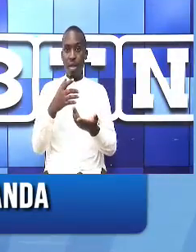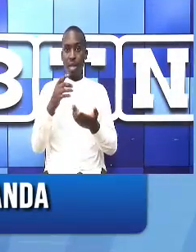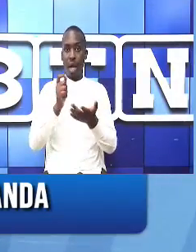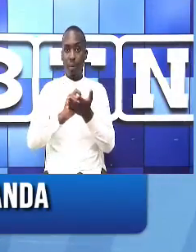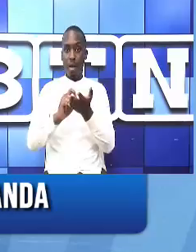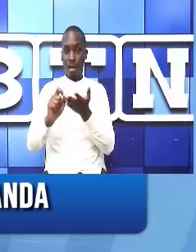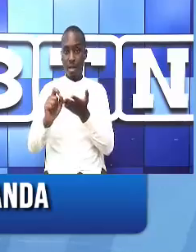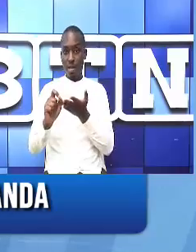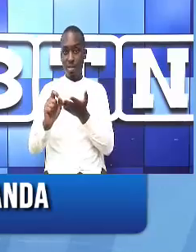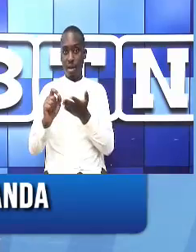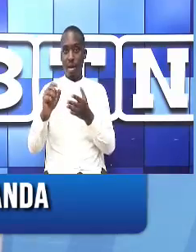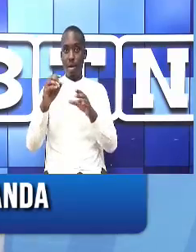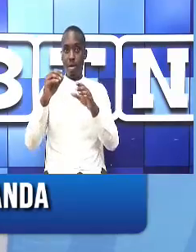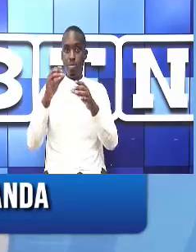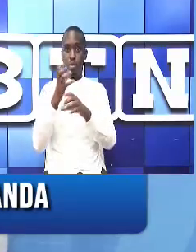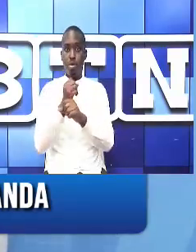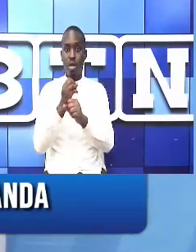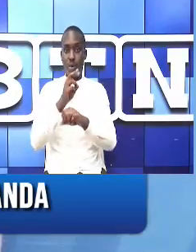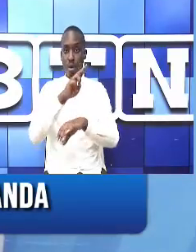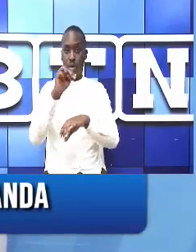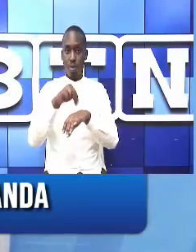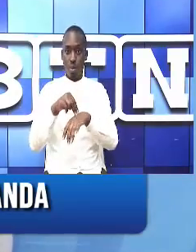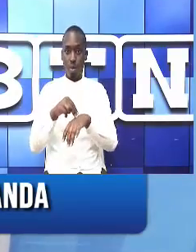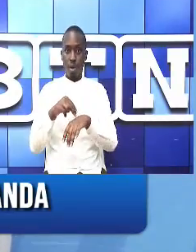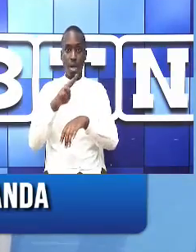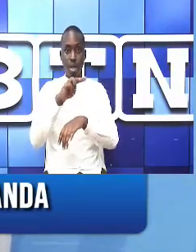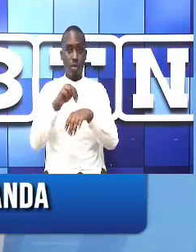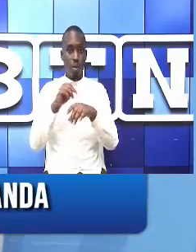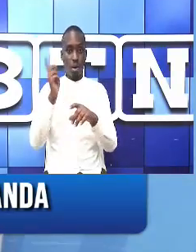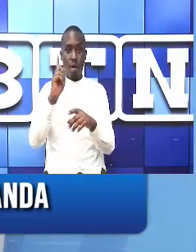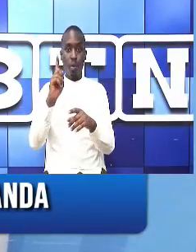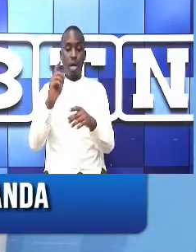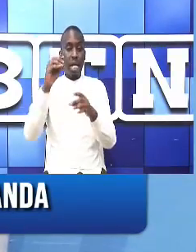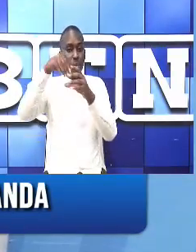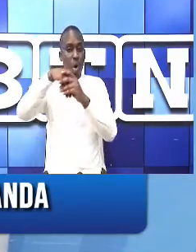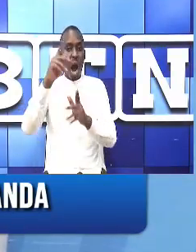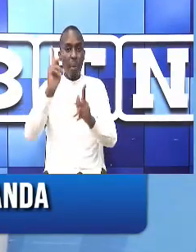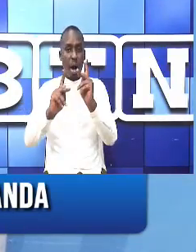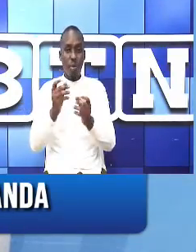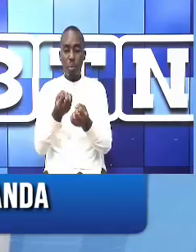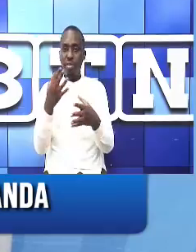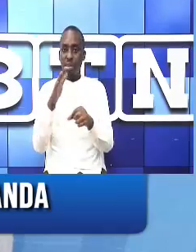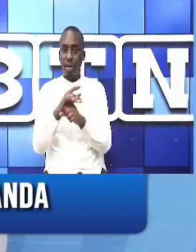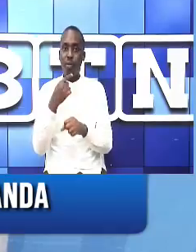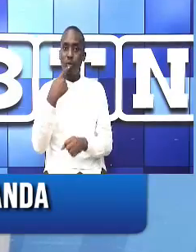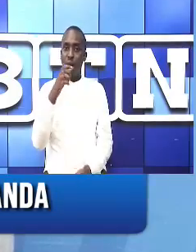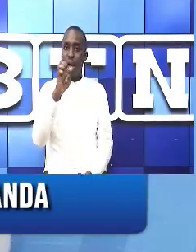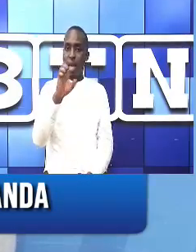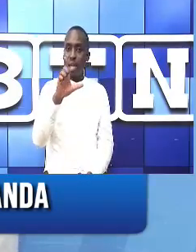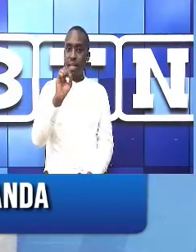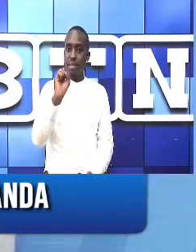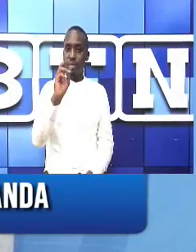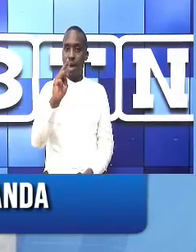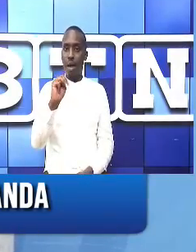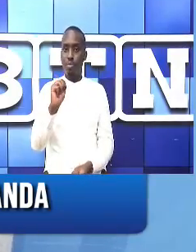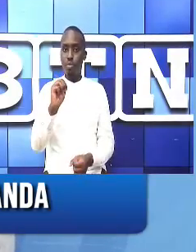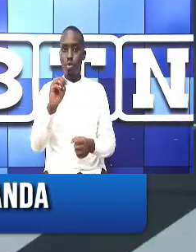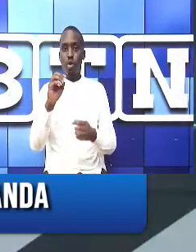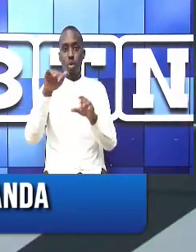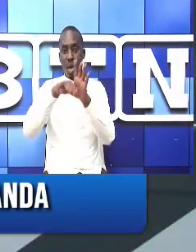yakwiyandikisha akabonye umuryango ufite ntabwo Nidoro igizwe n'abantu ku giti cyabo wenda ngo nka Elisamu ngo ni umunyamuryango wa Nidoro